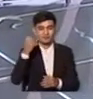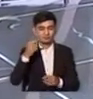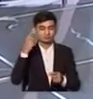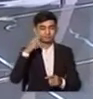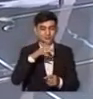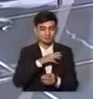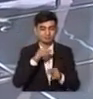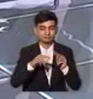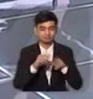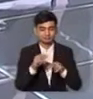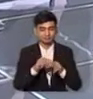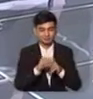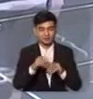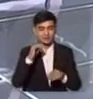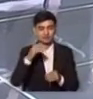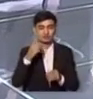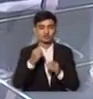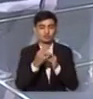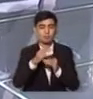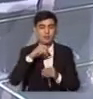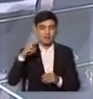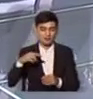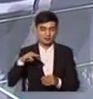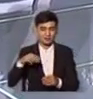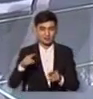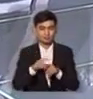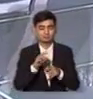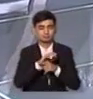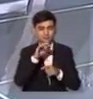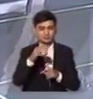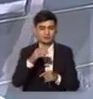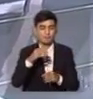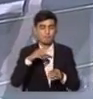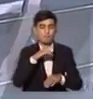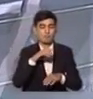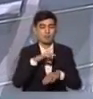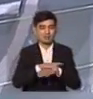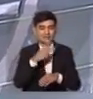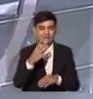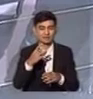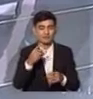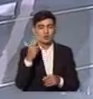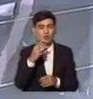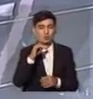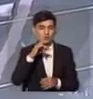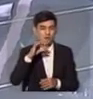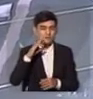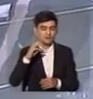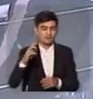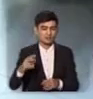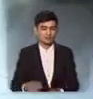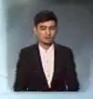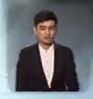размере 14,5 миллиардов тенге уже перевели в три банка второго уровня. Остальные поступят до конца года.